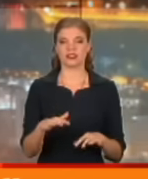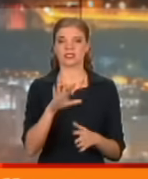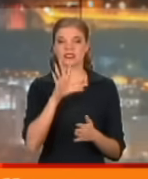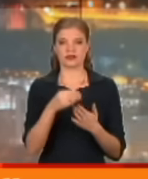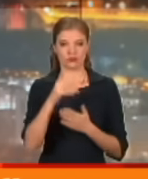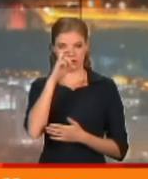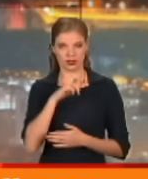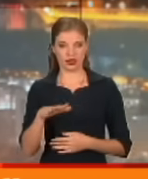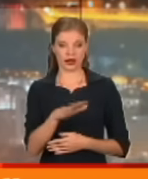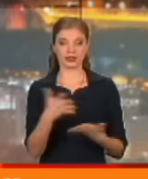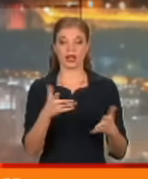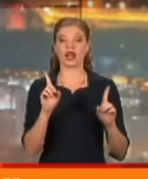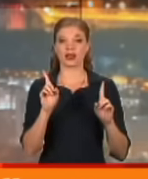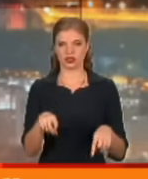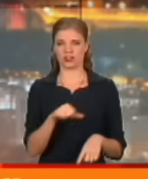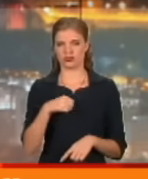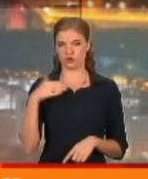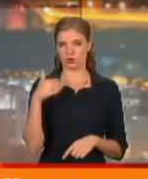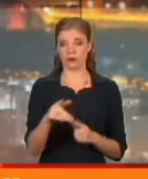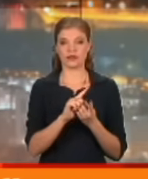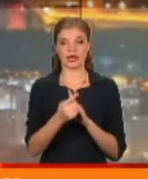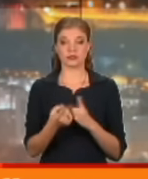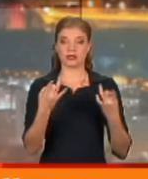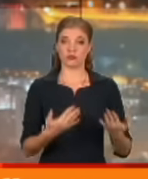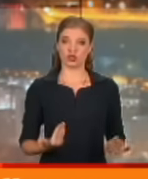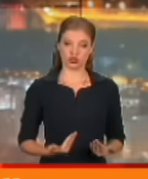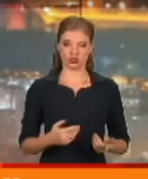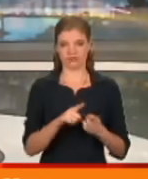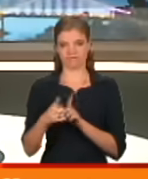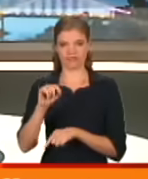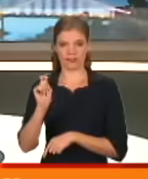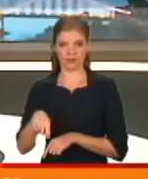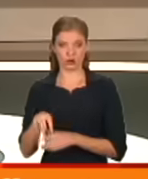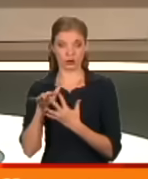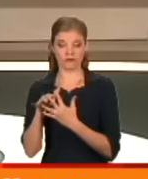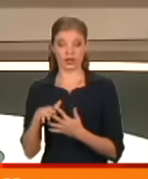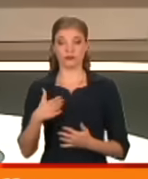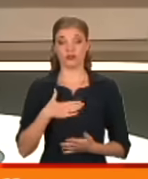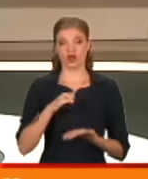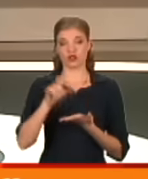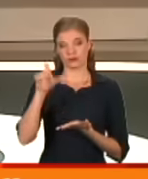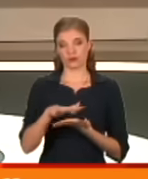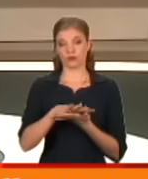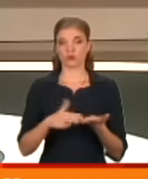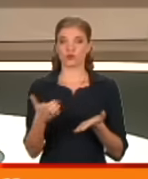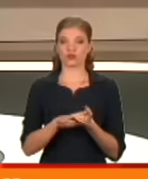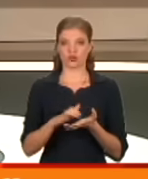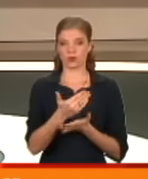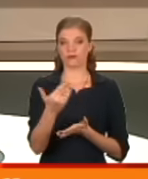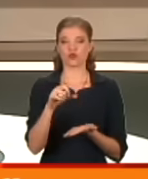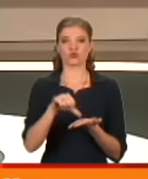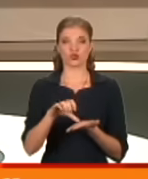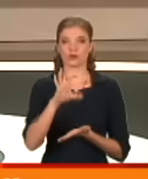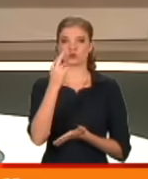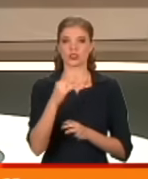відданої своїй країні, яка теж добровільно змінила мирне життя на фронтове. Наш Артем Сорокін продовжує знайомити вас з